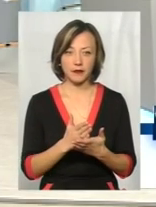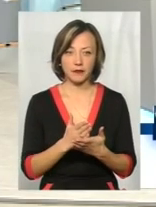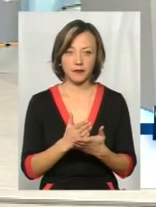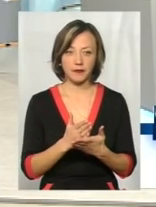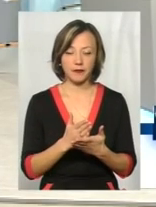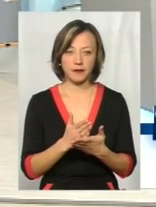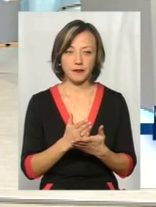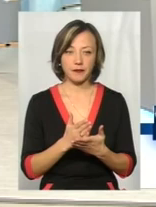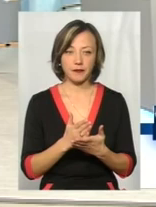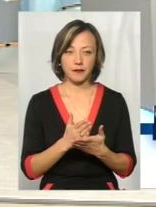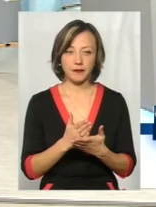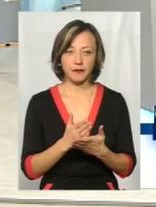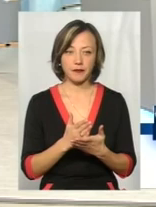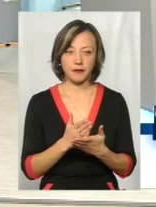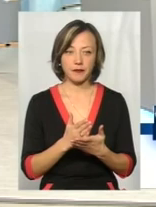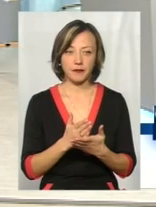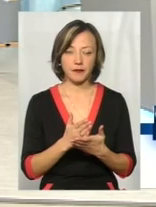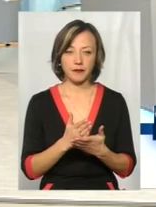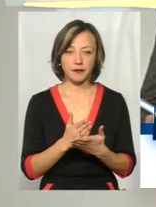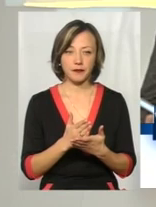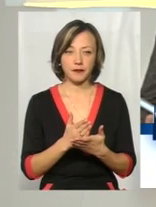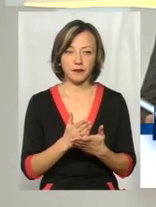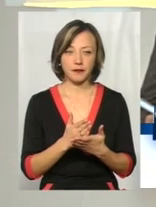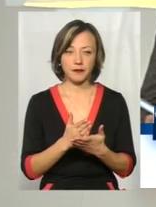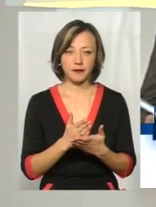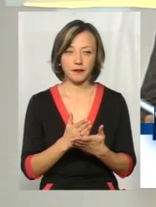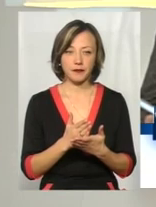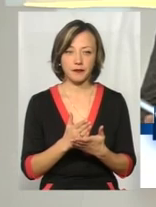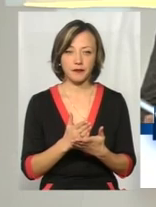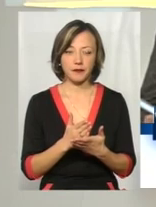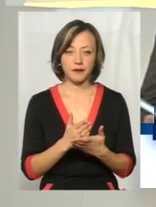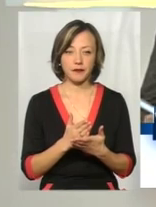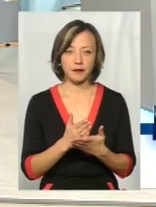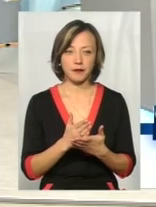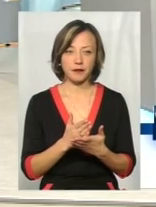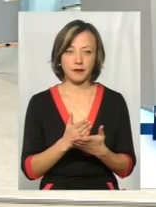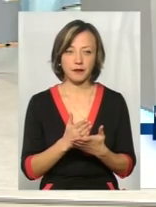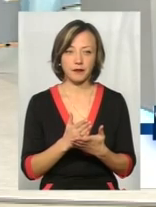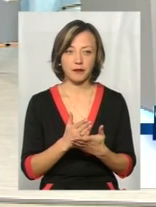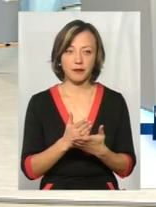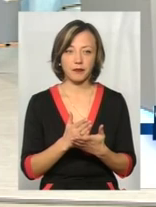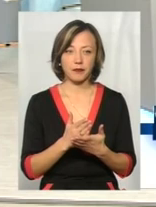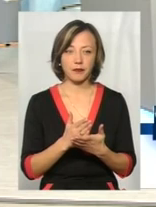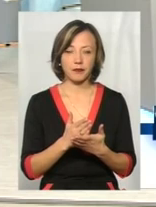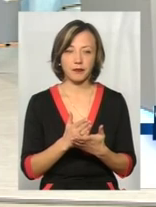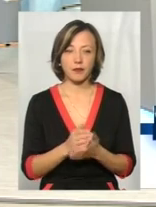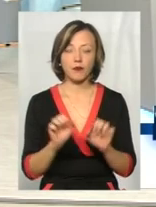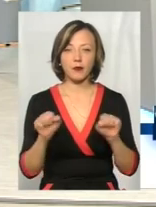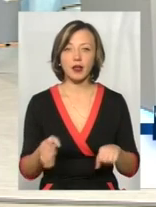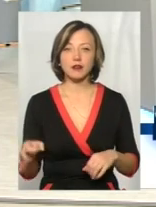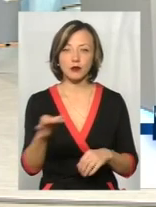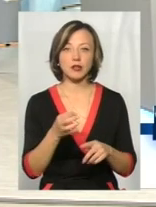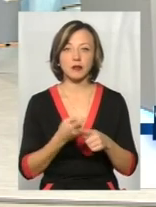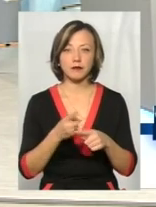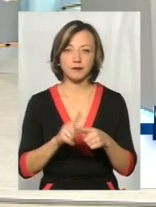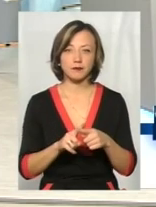володіти інформацією. Здається, ну я такою інформацією не володію, не можу сказати. Ну, можливо, це обласна лікарня.